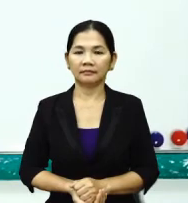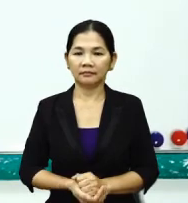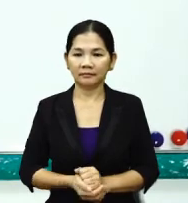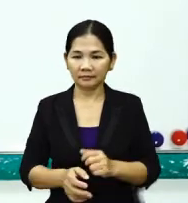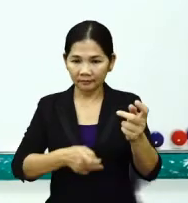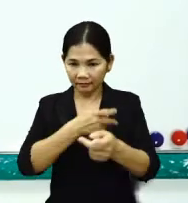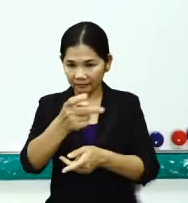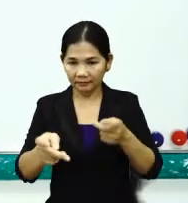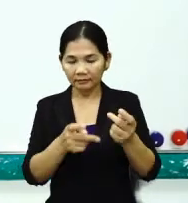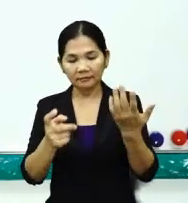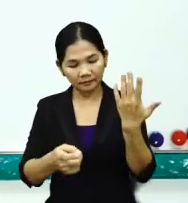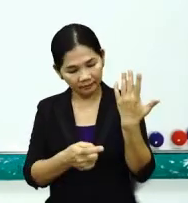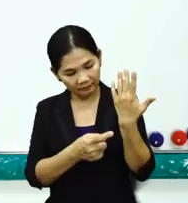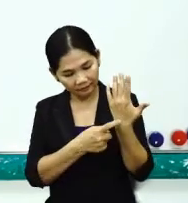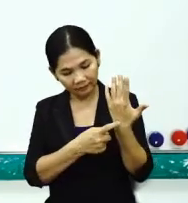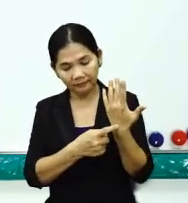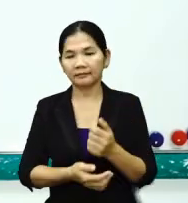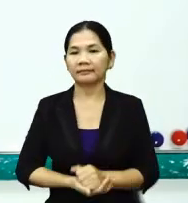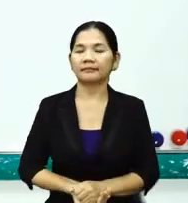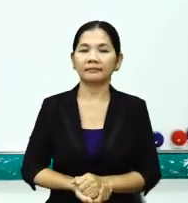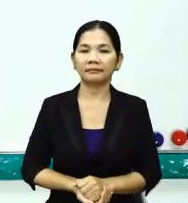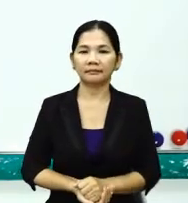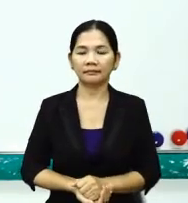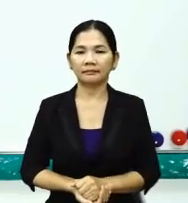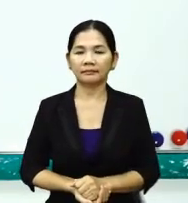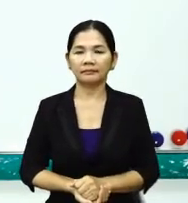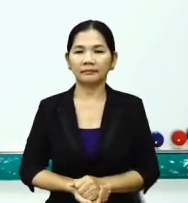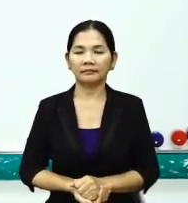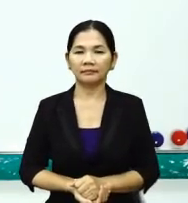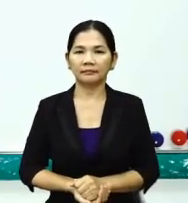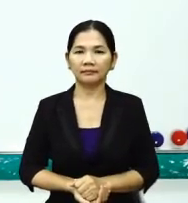nữ ai xa khăn